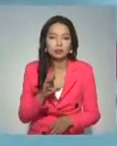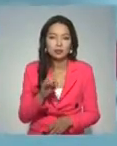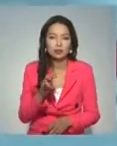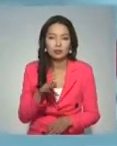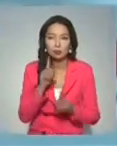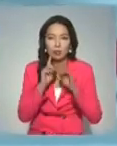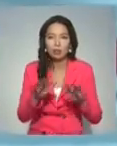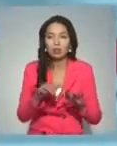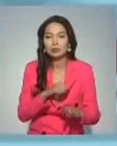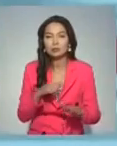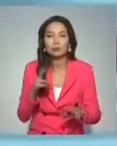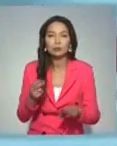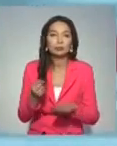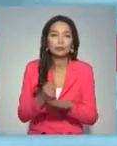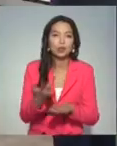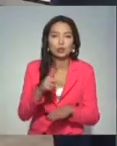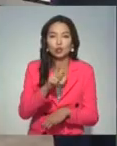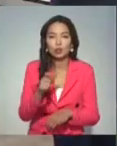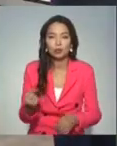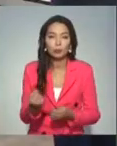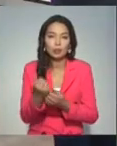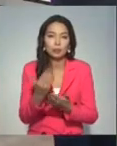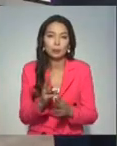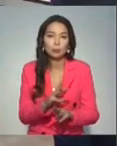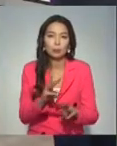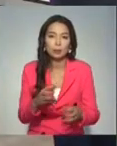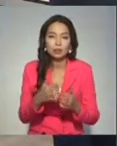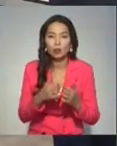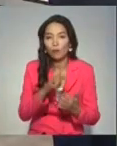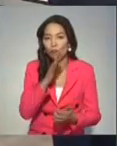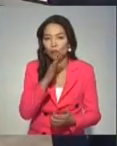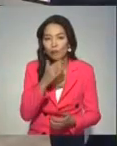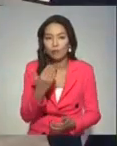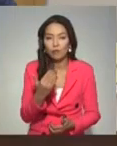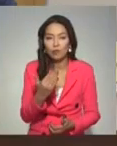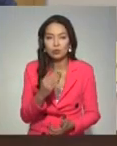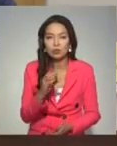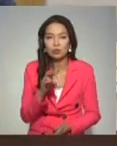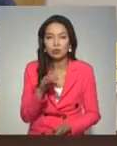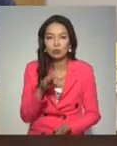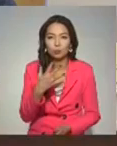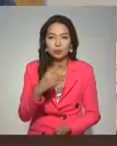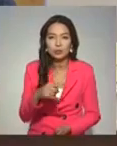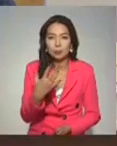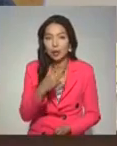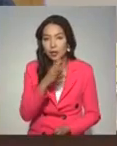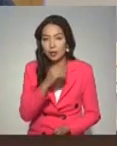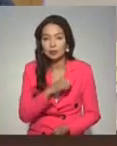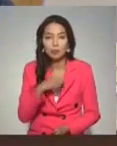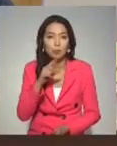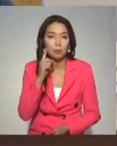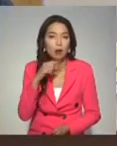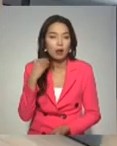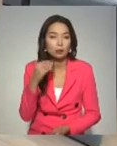этом 3 человек поддержали маслихаты. Средний возраст потенциальных сенаторов 50,5 лет. Самый молодой из Актюбинской области, ему